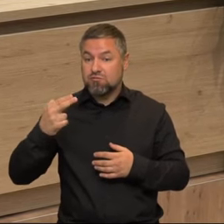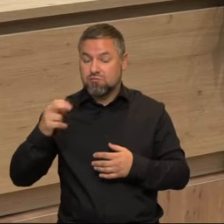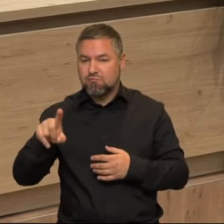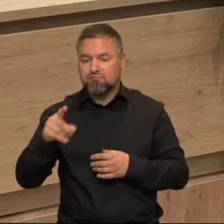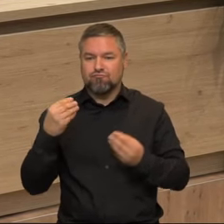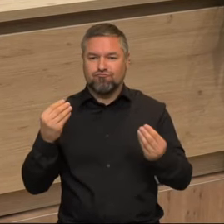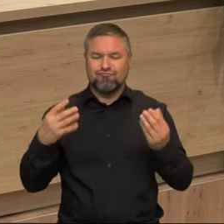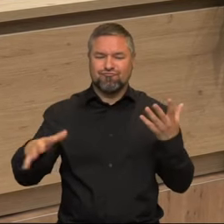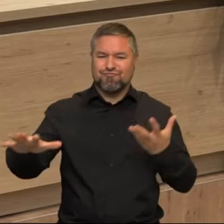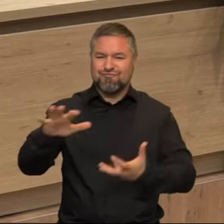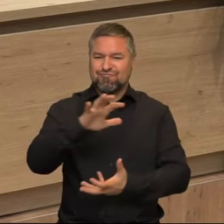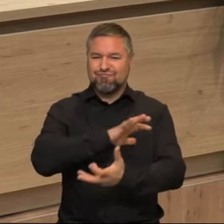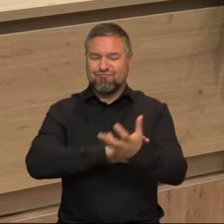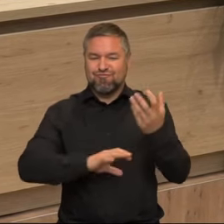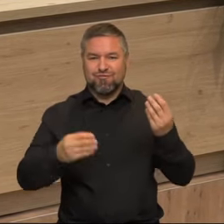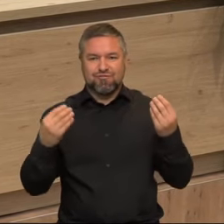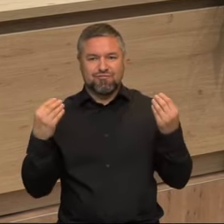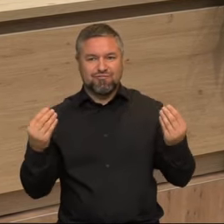ceniona na świecie